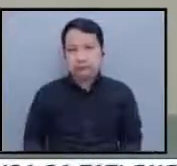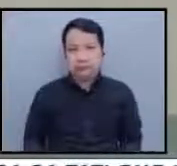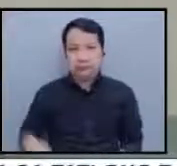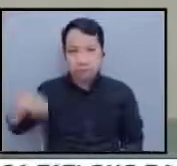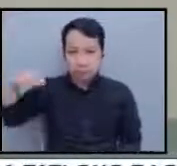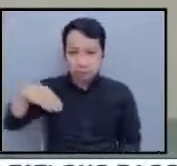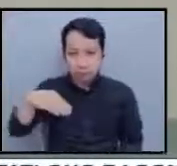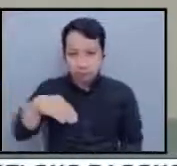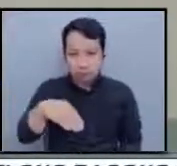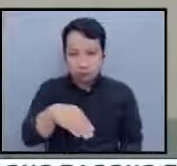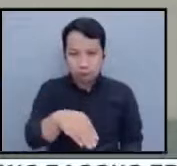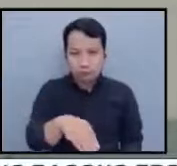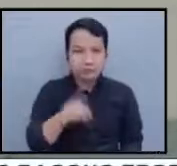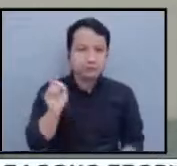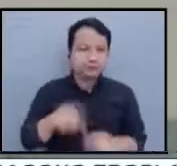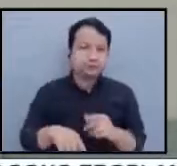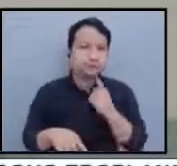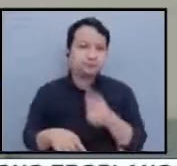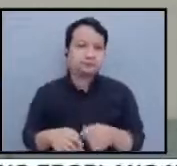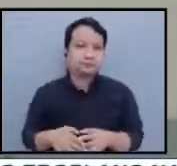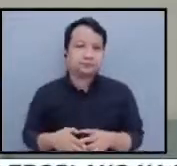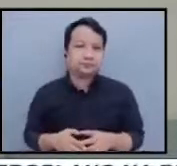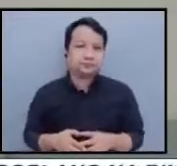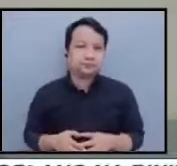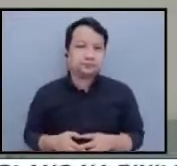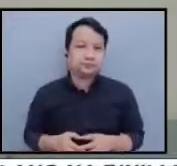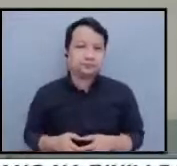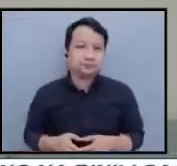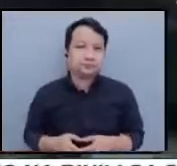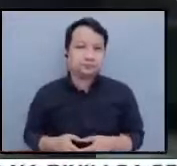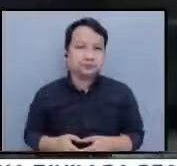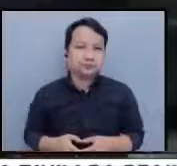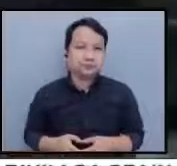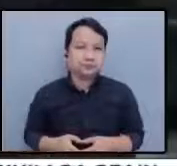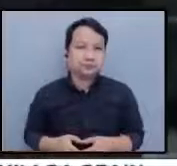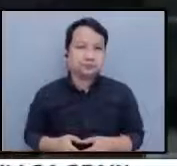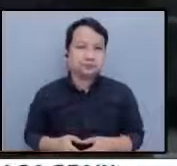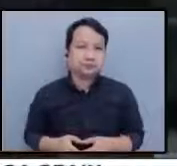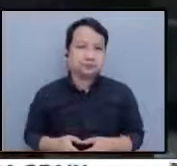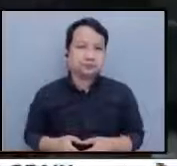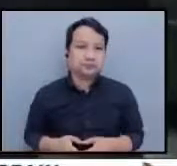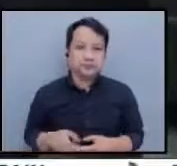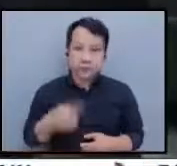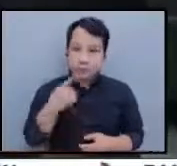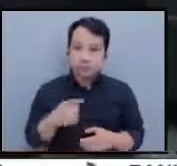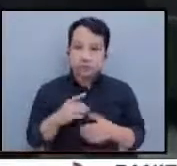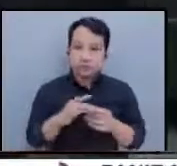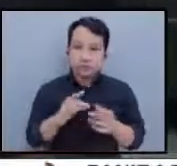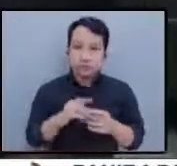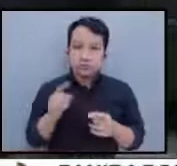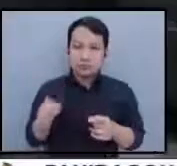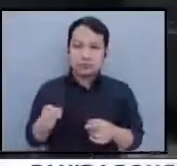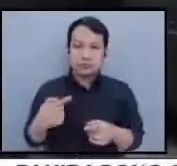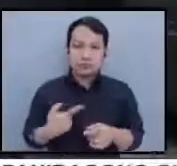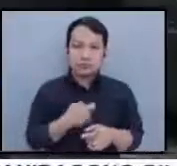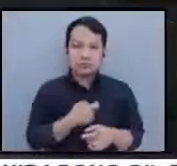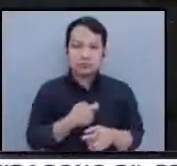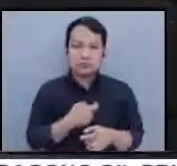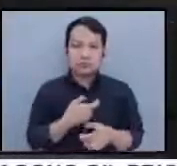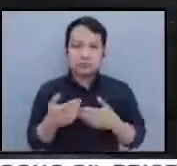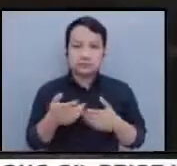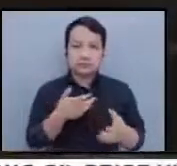po, hindi na makayanan sa trailer brake, saka yung maxi sa traktor. Batay sa kwento ng isang sugatang biktima at